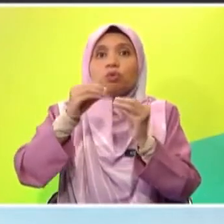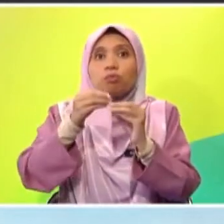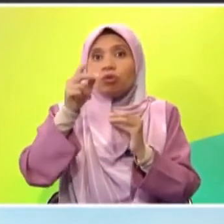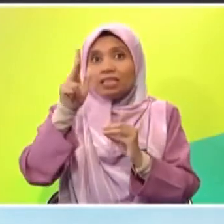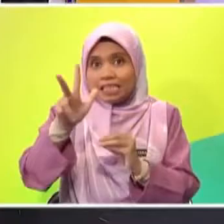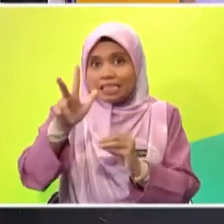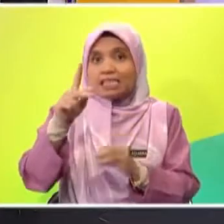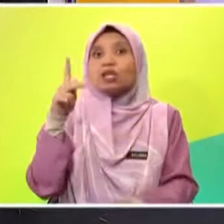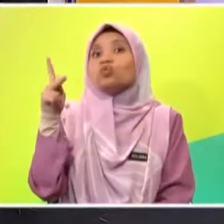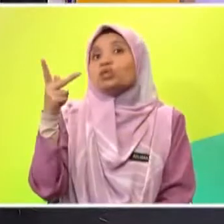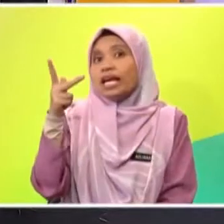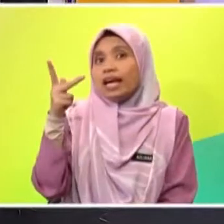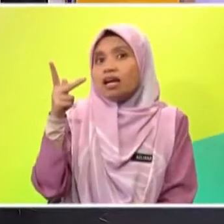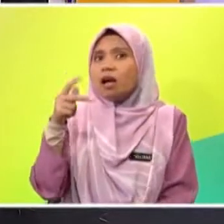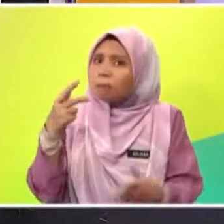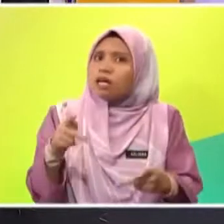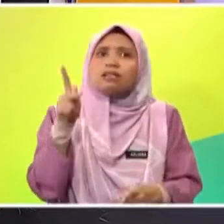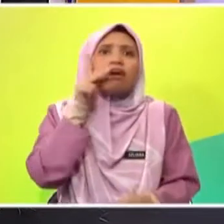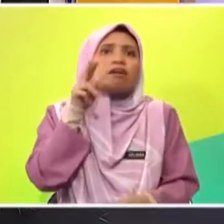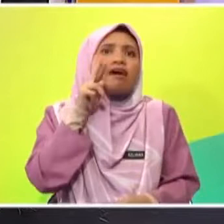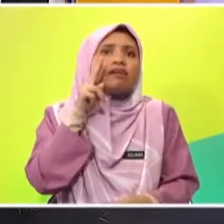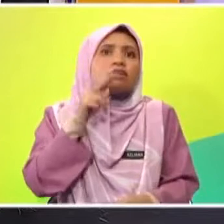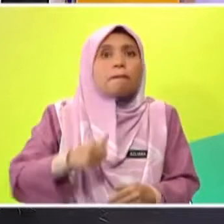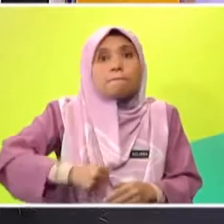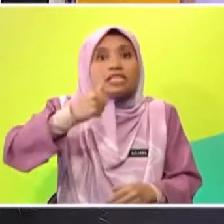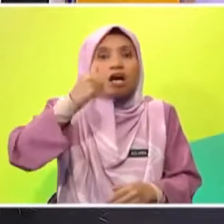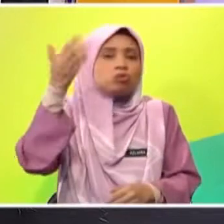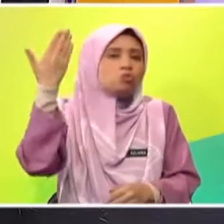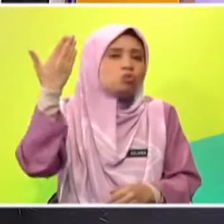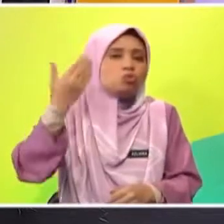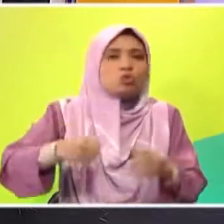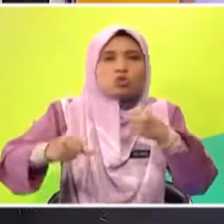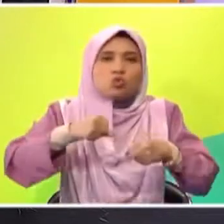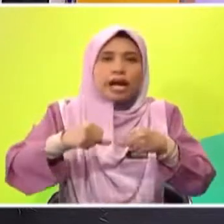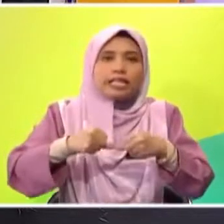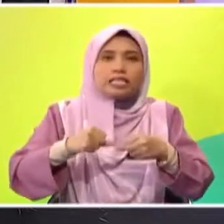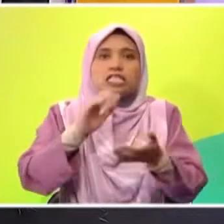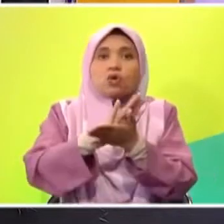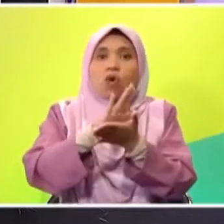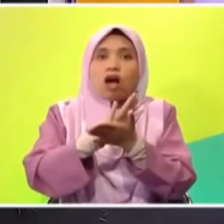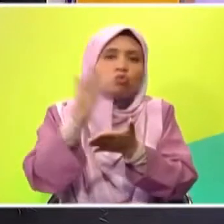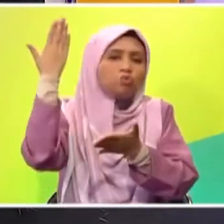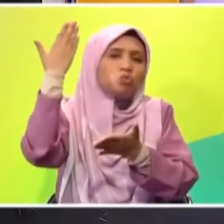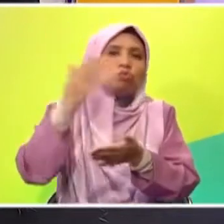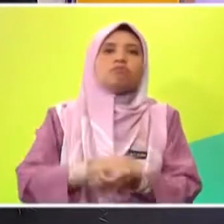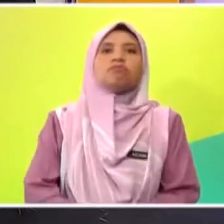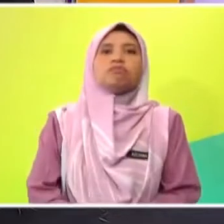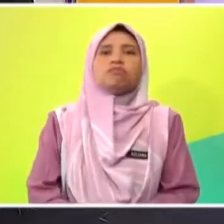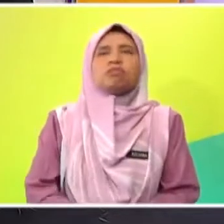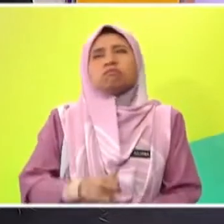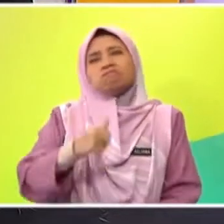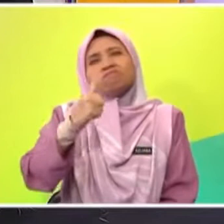03 kayanya pernah menang tak untuk acara suka-suka menang